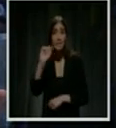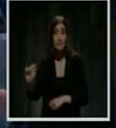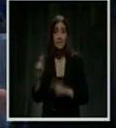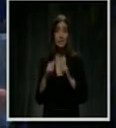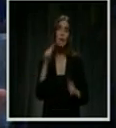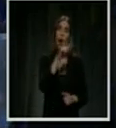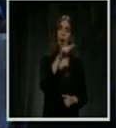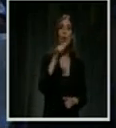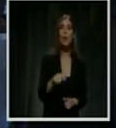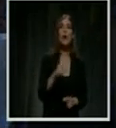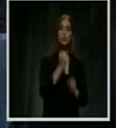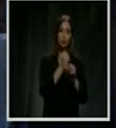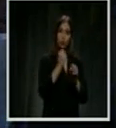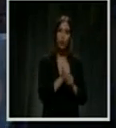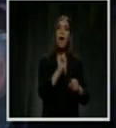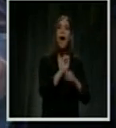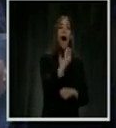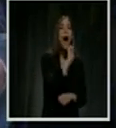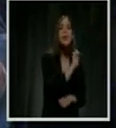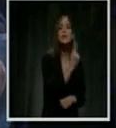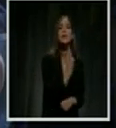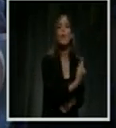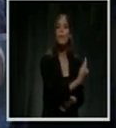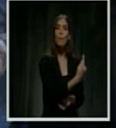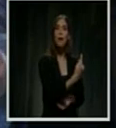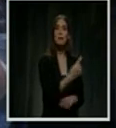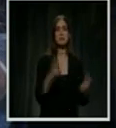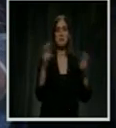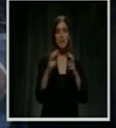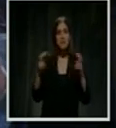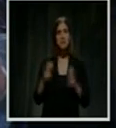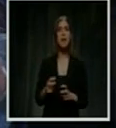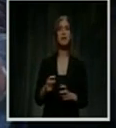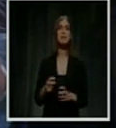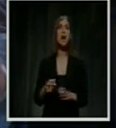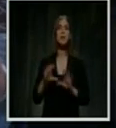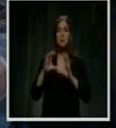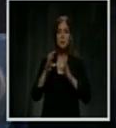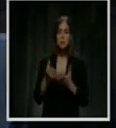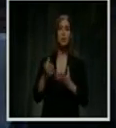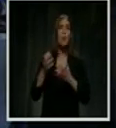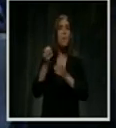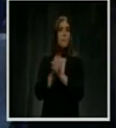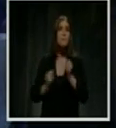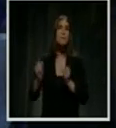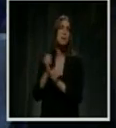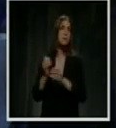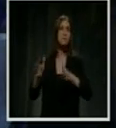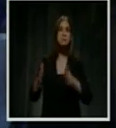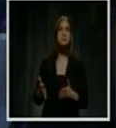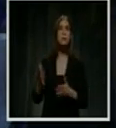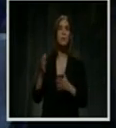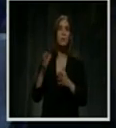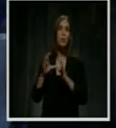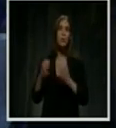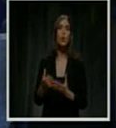biss billi attakka l-istituzzjonijiet u anke l-qrati konfermaw li din l-istituzzjoni l-PBS u l-BA